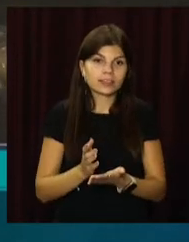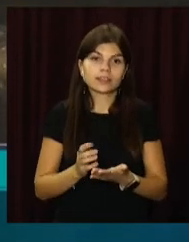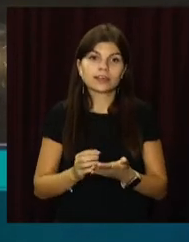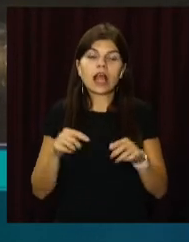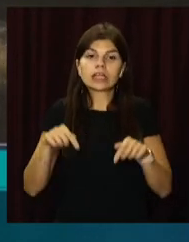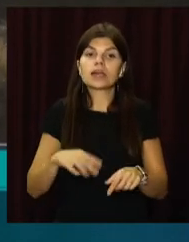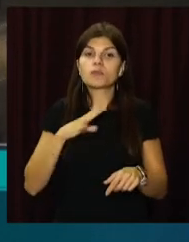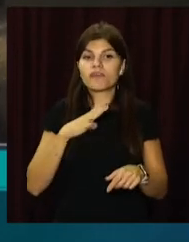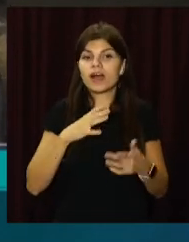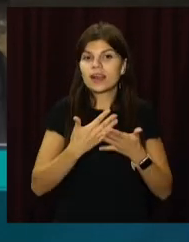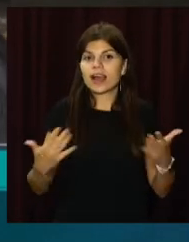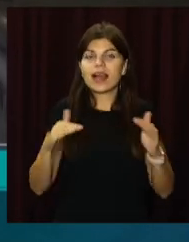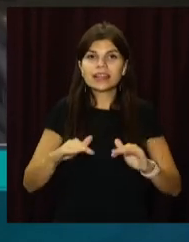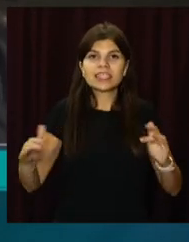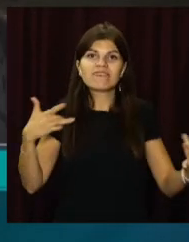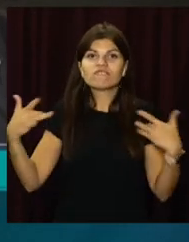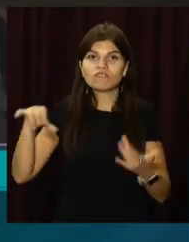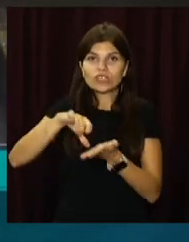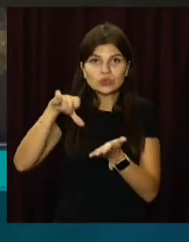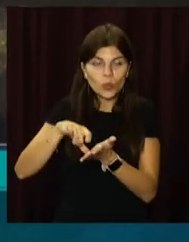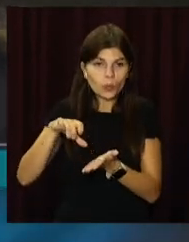бувають тут всякі дитячі виступлення,